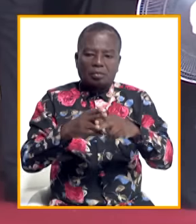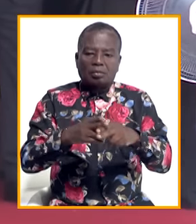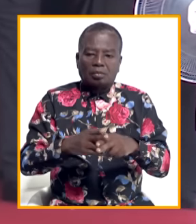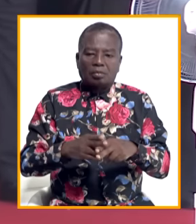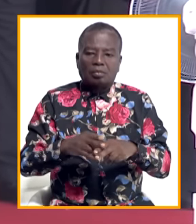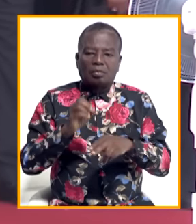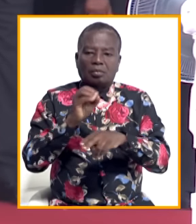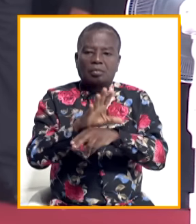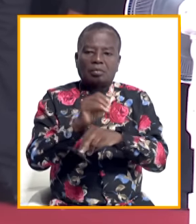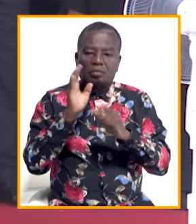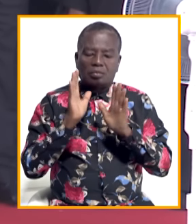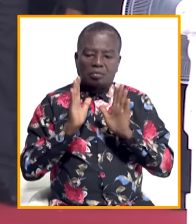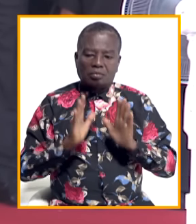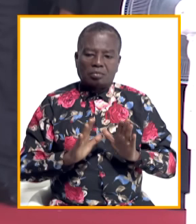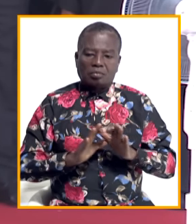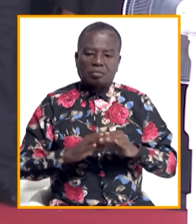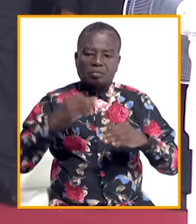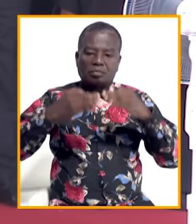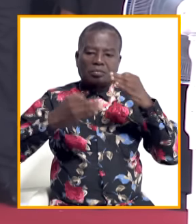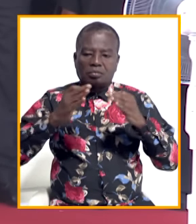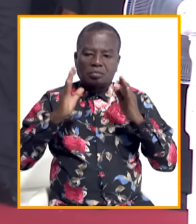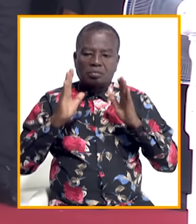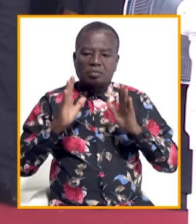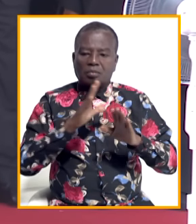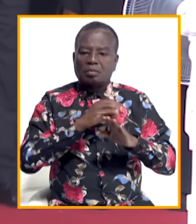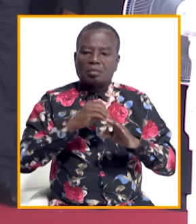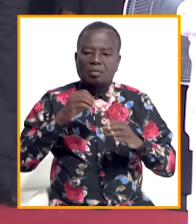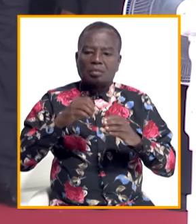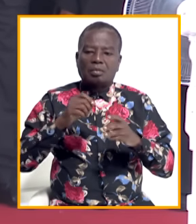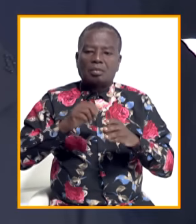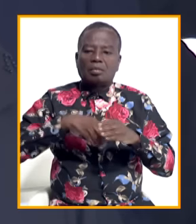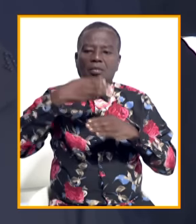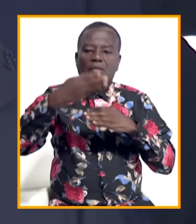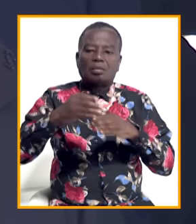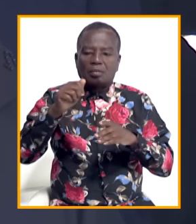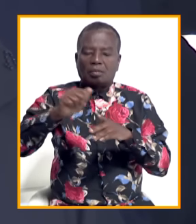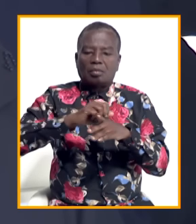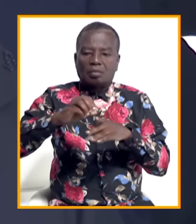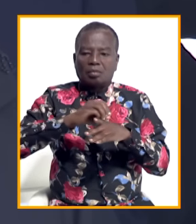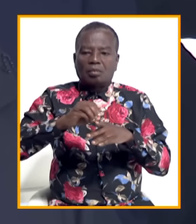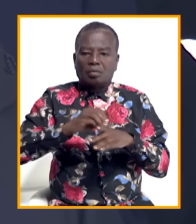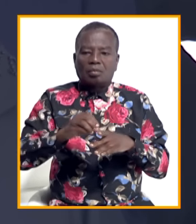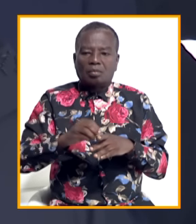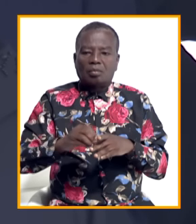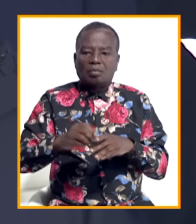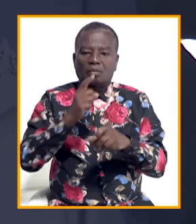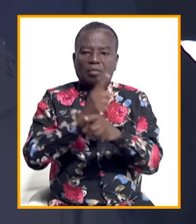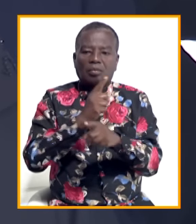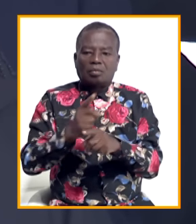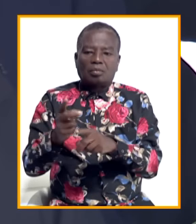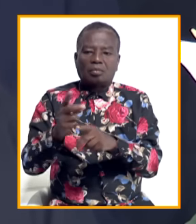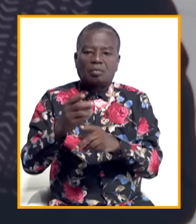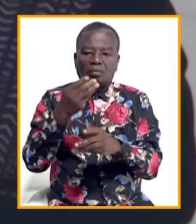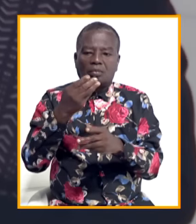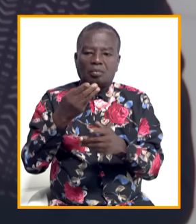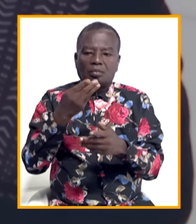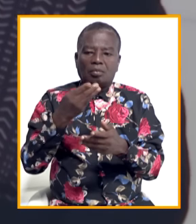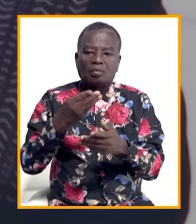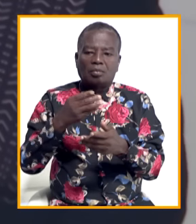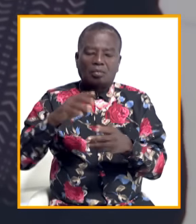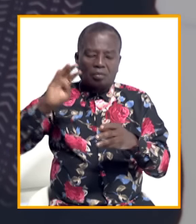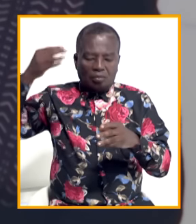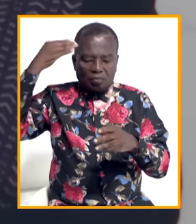2023, après avoir occupé auparavant successivement les hautes fonctions de garde des Sceaux, ministre de la